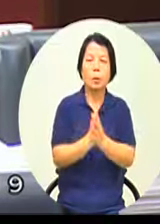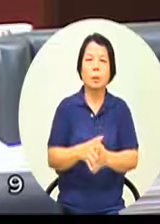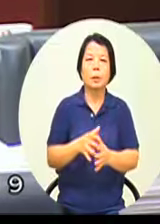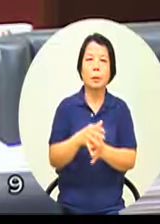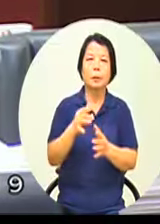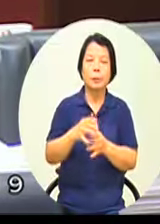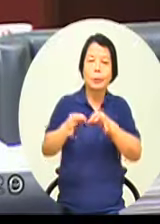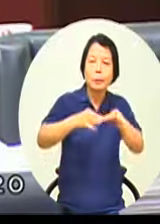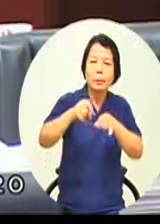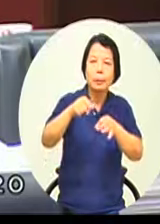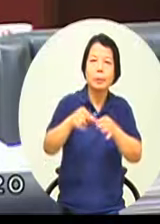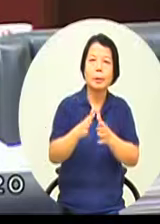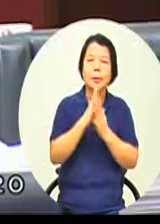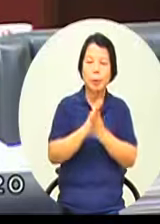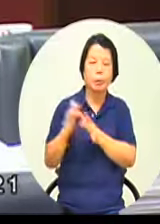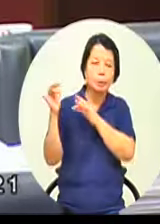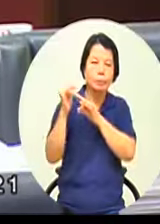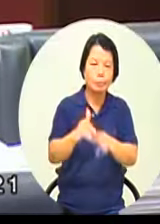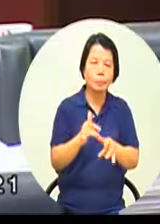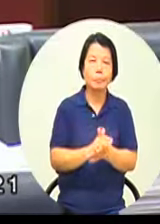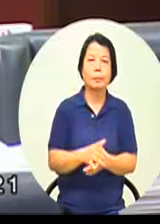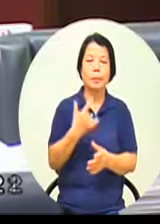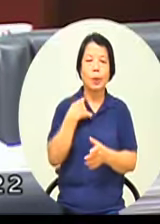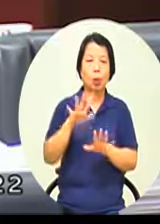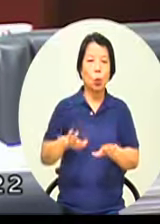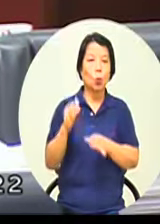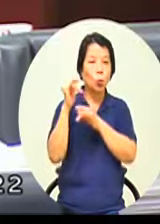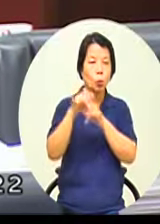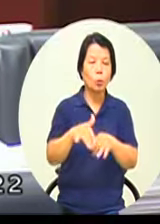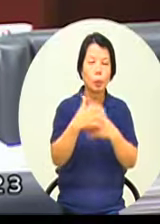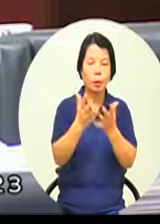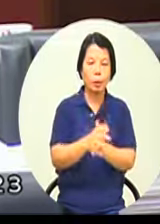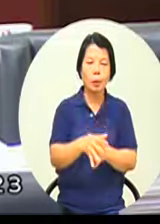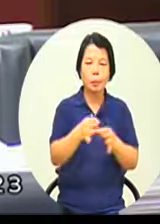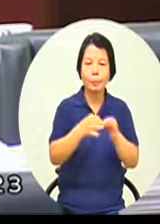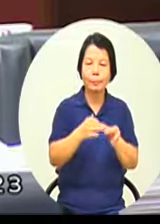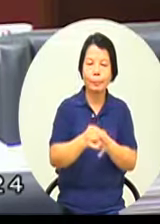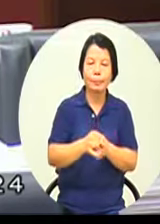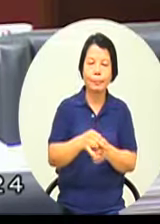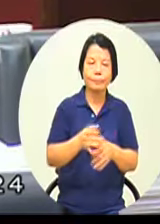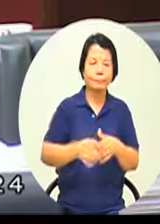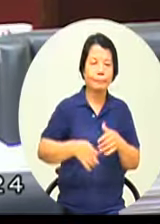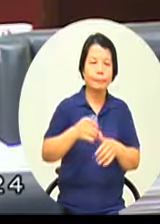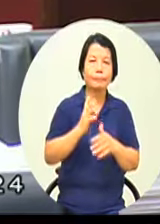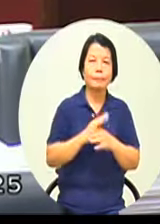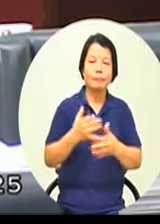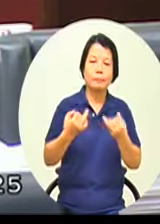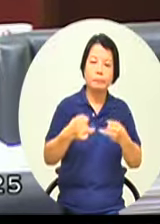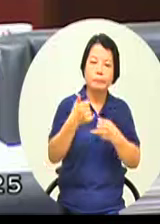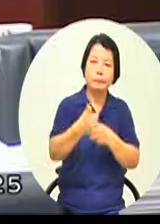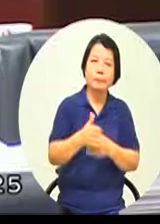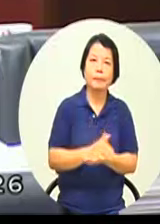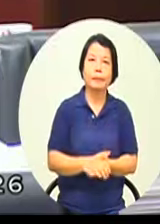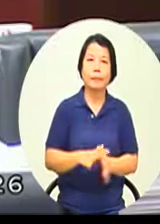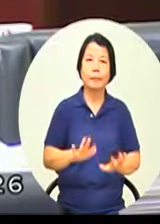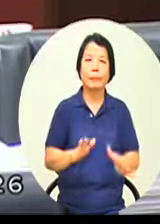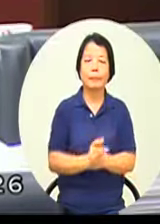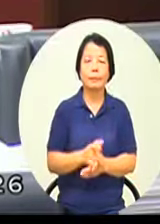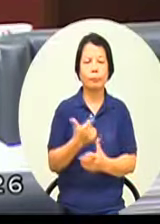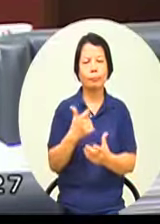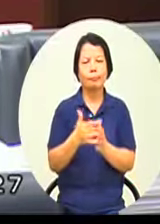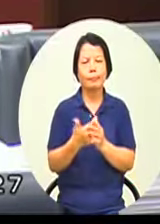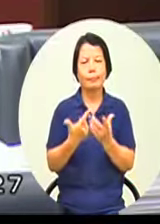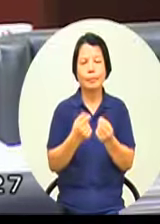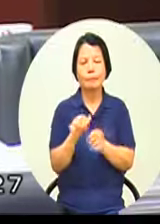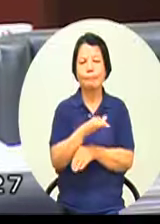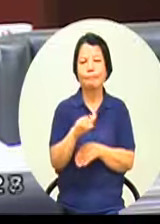有人就有钱潮了哈。那事实上物产馆一直都以来，好像也一直都不是这么样的起色哈，好像都